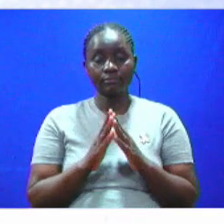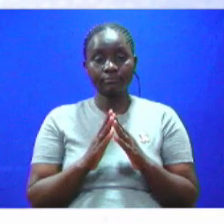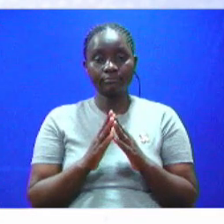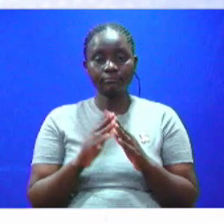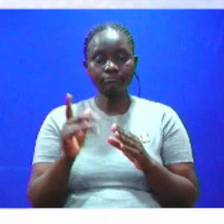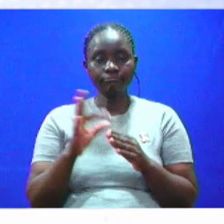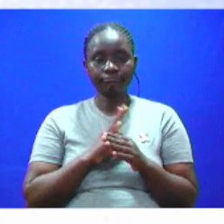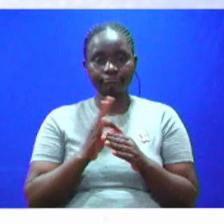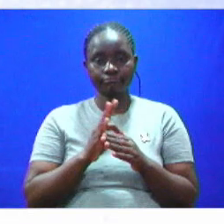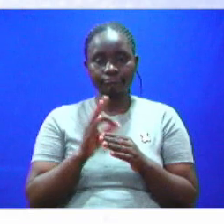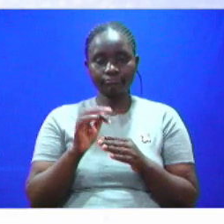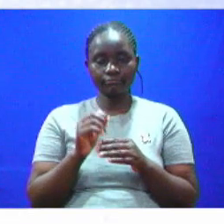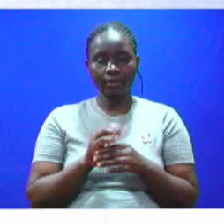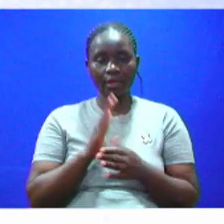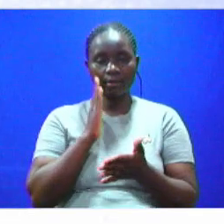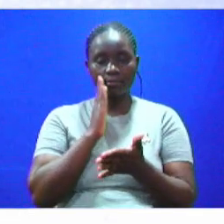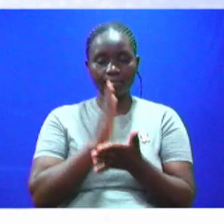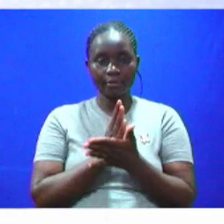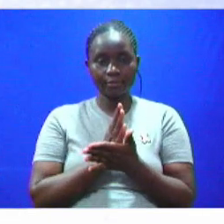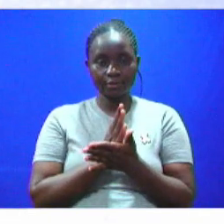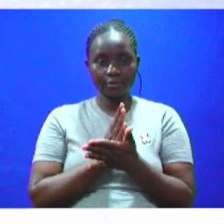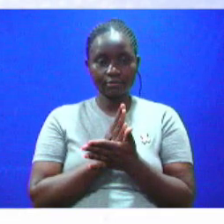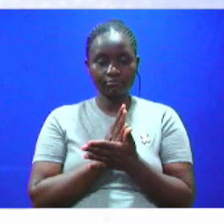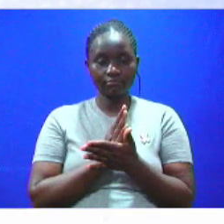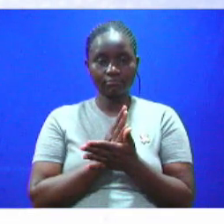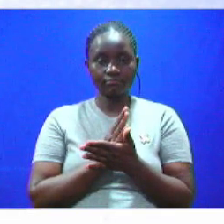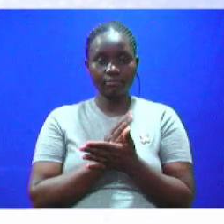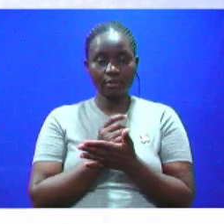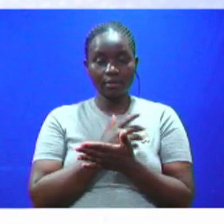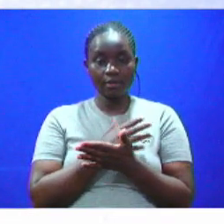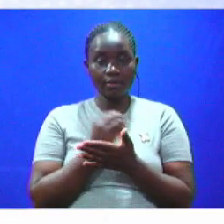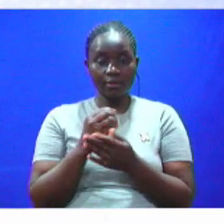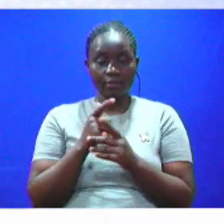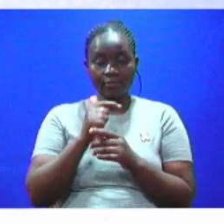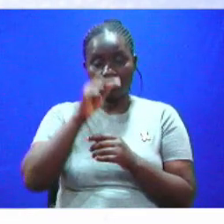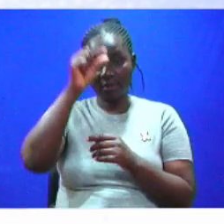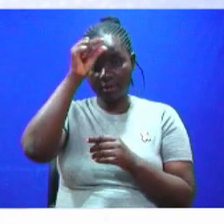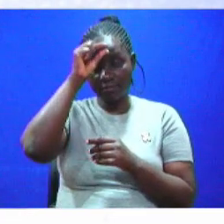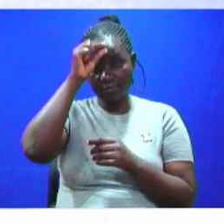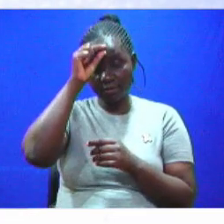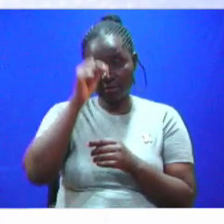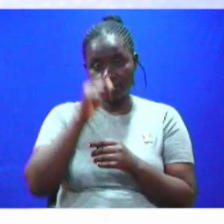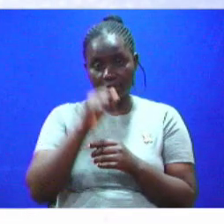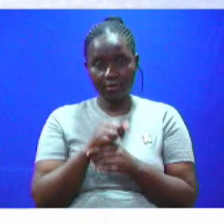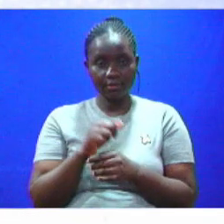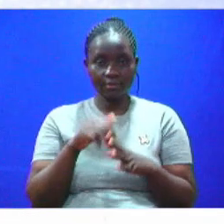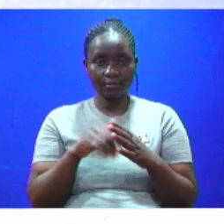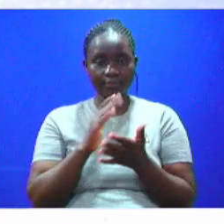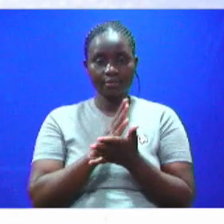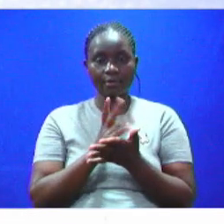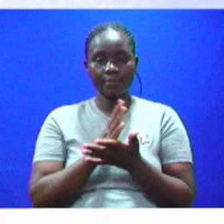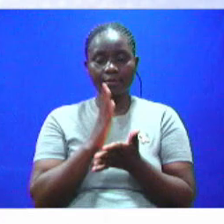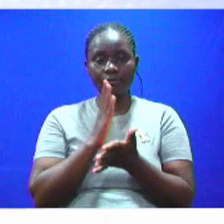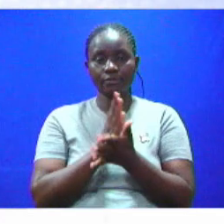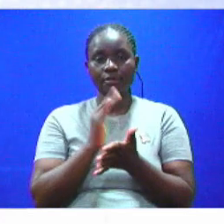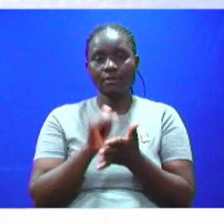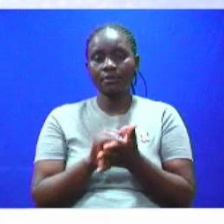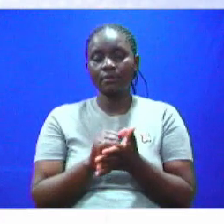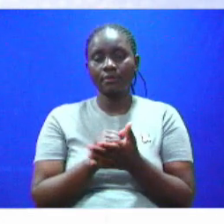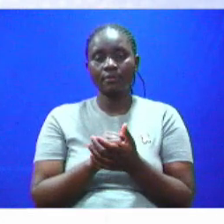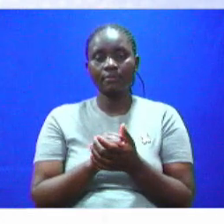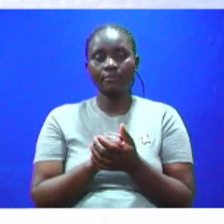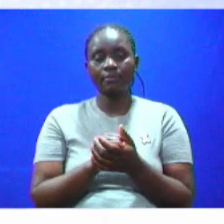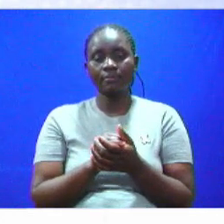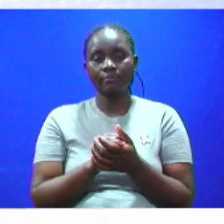ni achira chiribabe tebako baliera. Asi baga nilie eserekali weso na ni gati na boigo kwe nikevna nkubatulili.